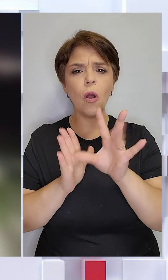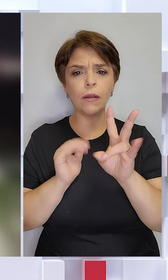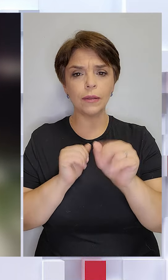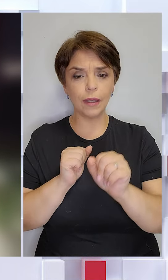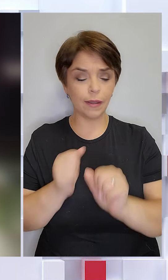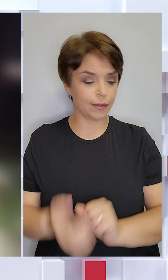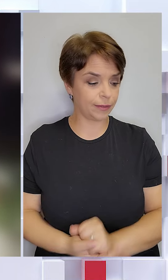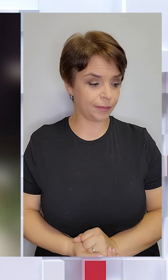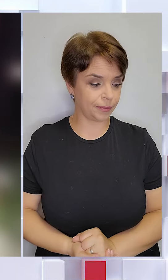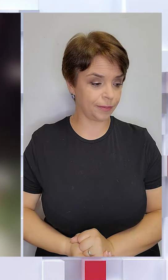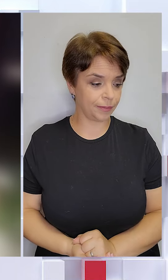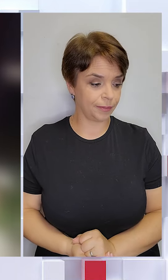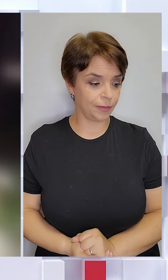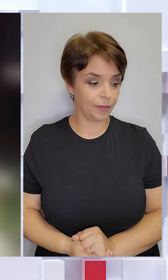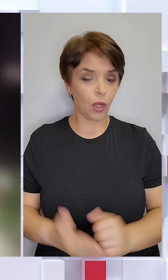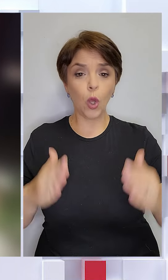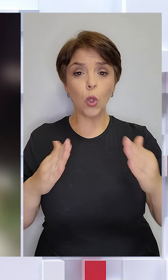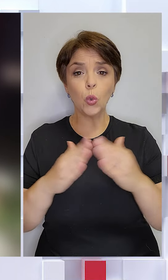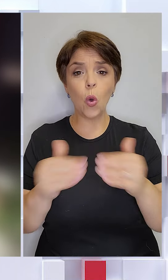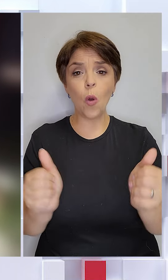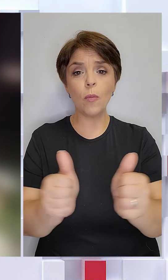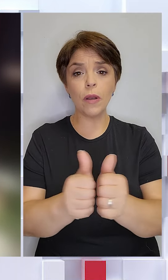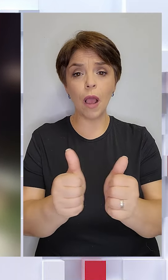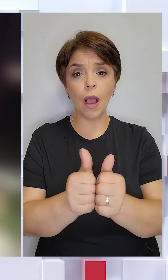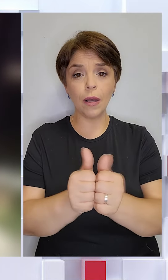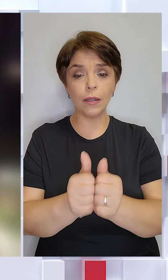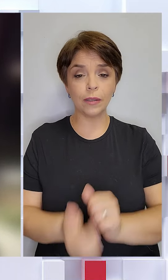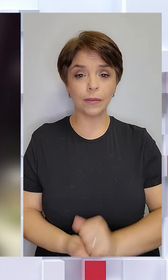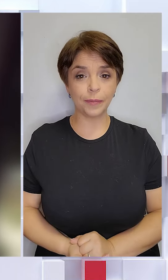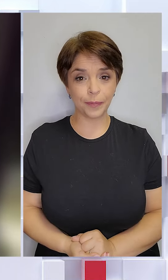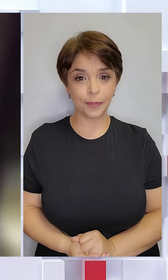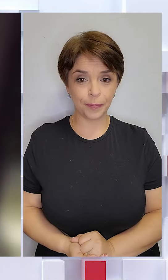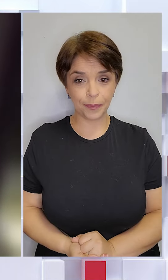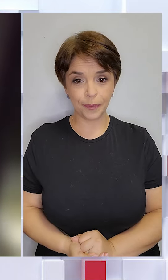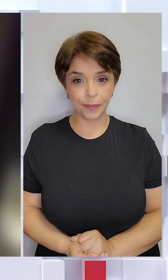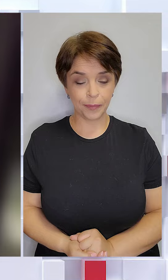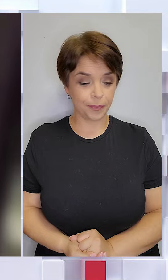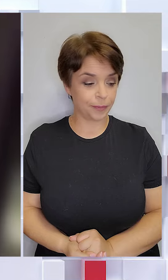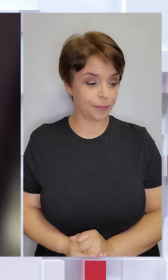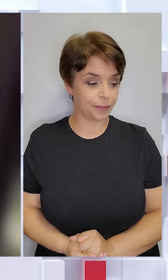Високовольтна. Дом рядом. Будинок